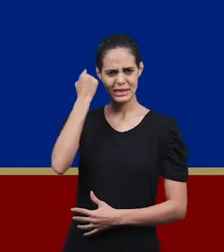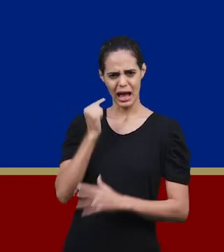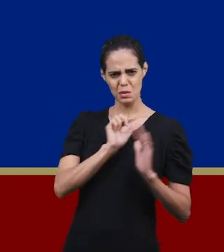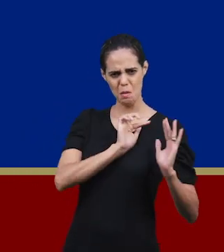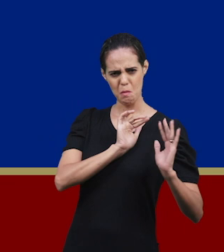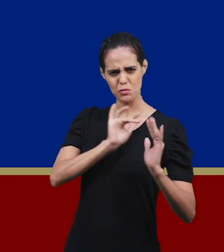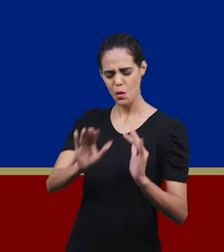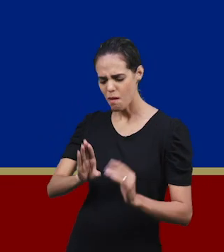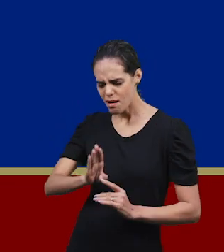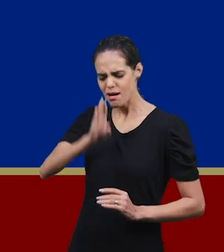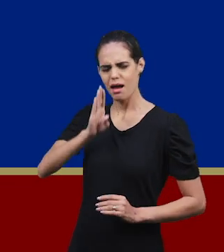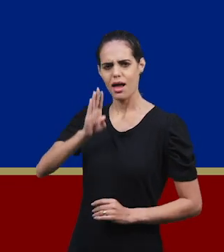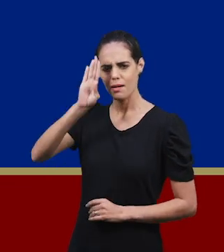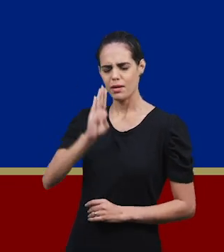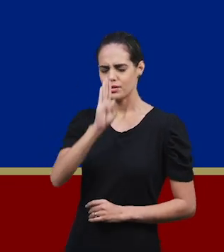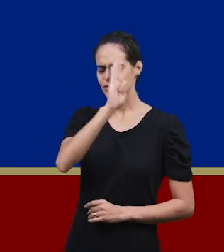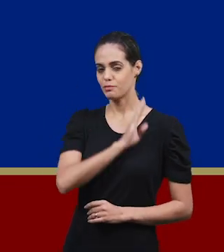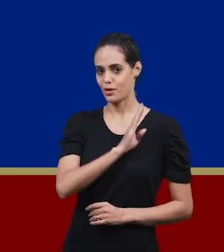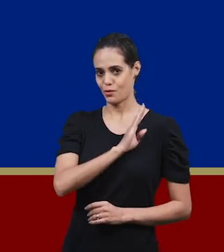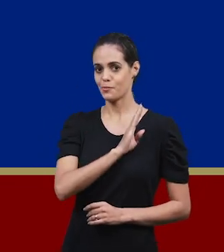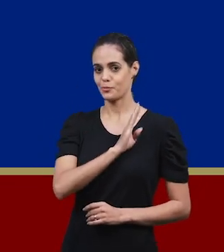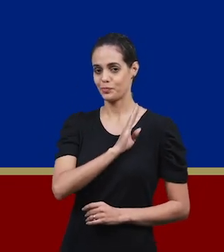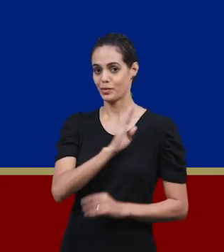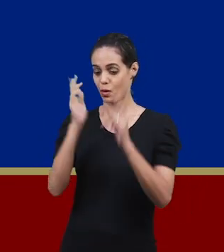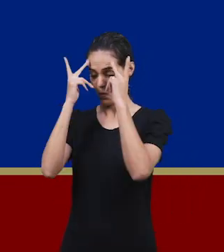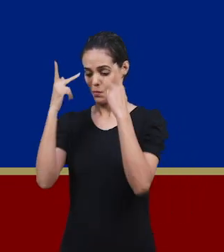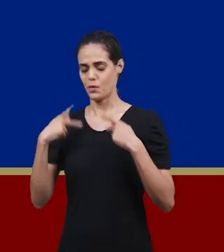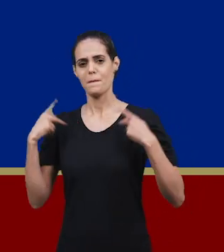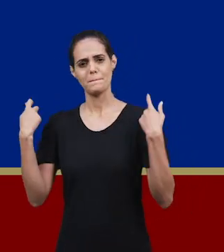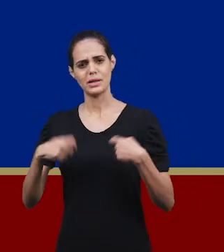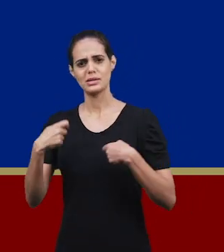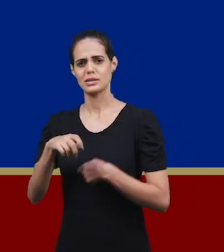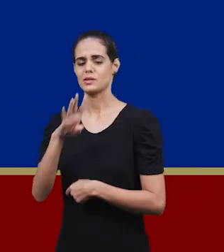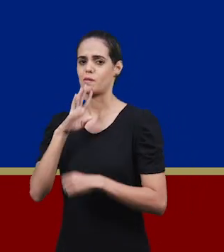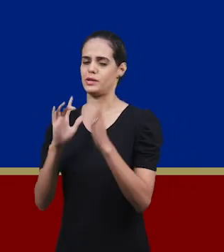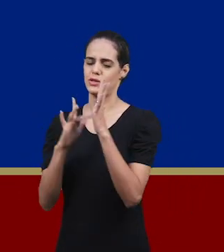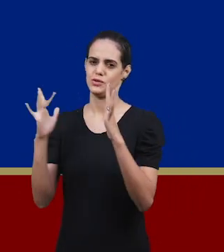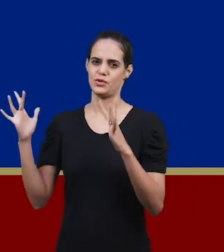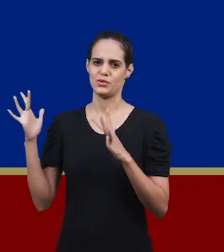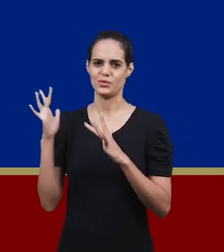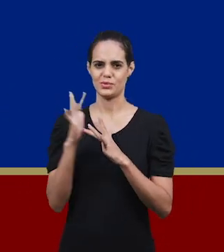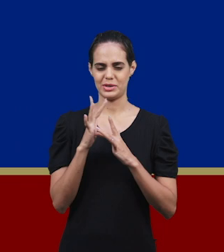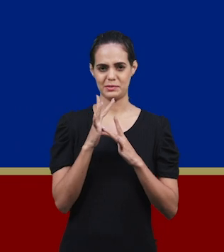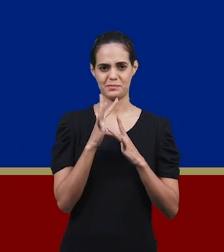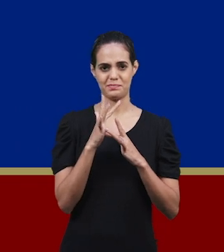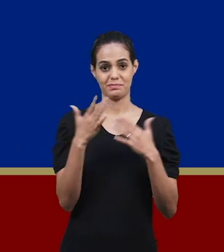C'était la clameur de Bartimée. La foule voulait le faire taire.